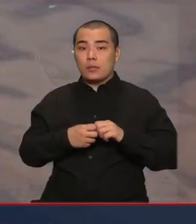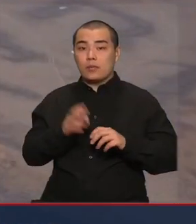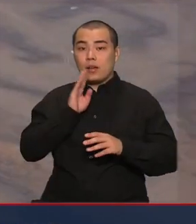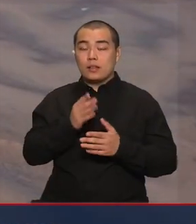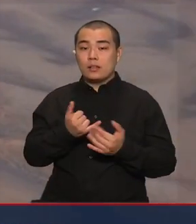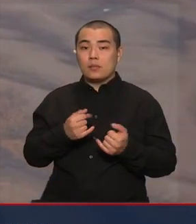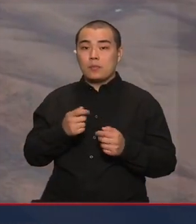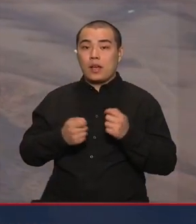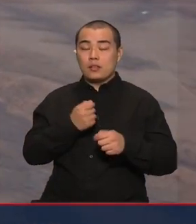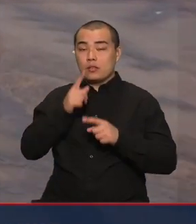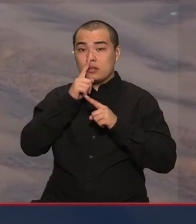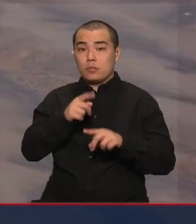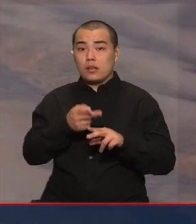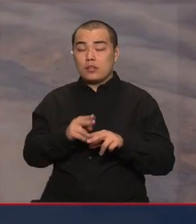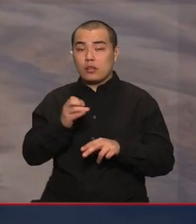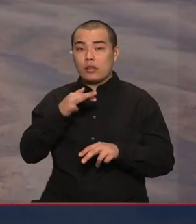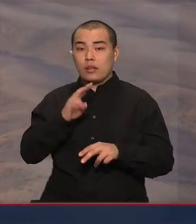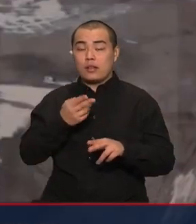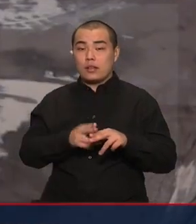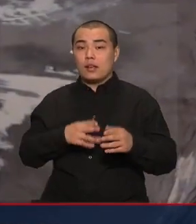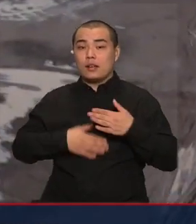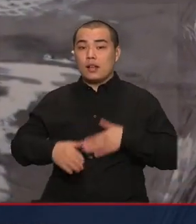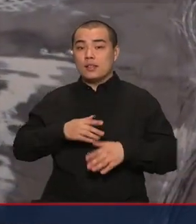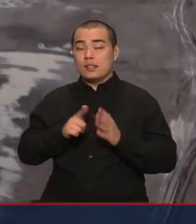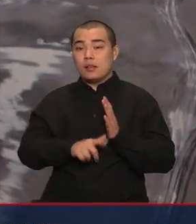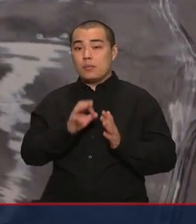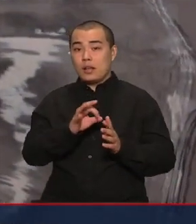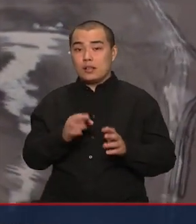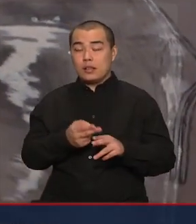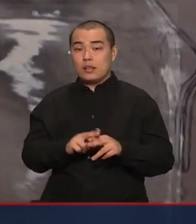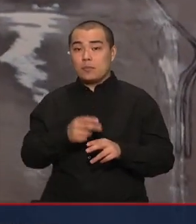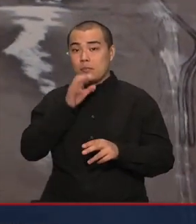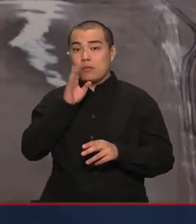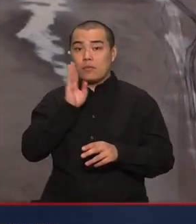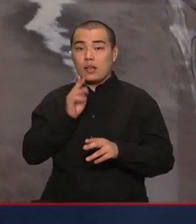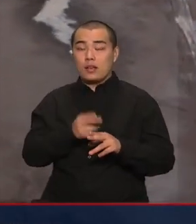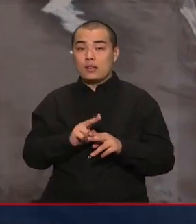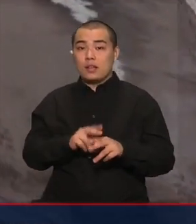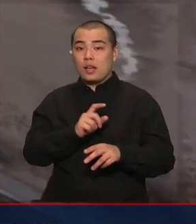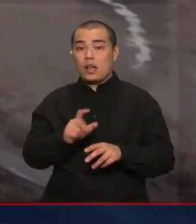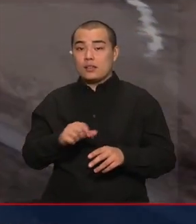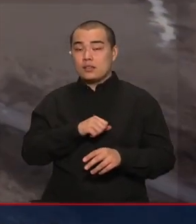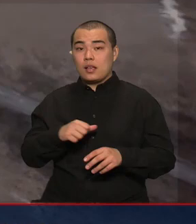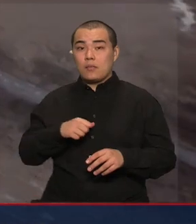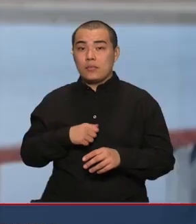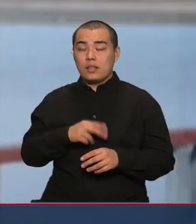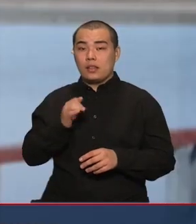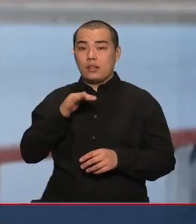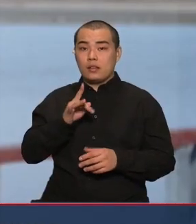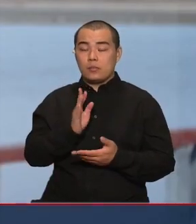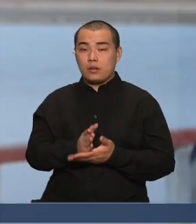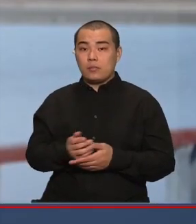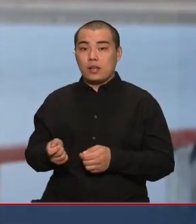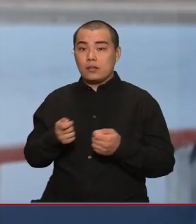водных ресурсов не будет. Для жезказганцев это радость, ведь 70% питьевой воды, потребляемой горожанами, поступает из Кингира.